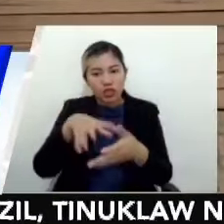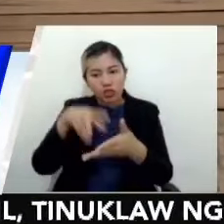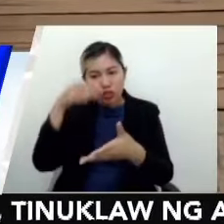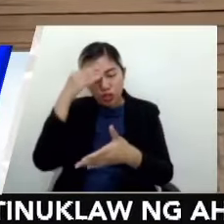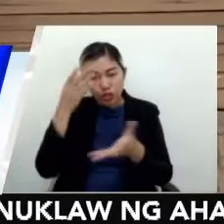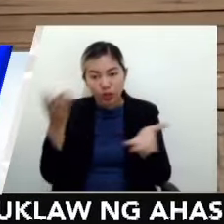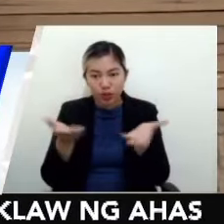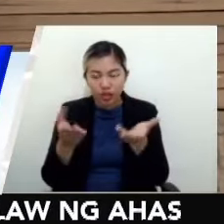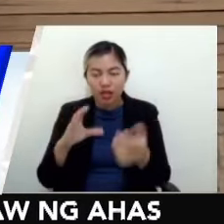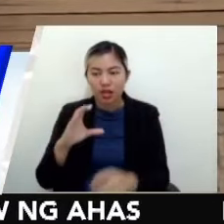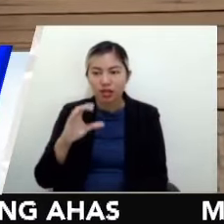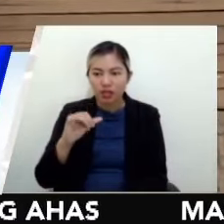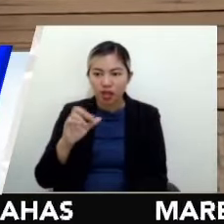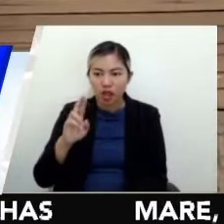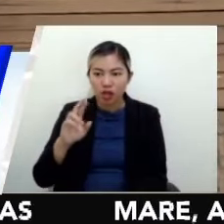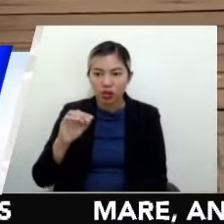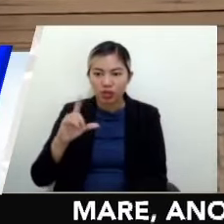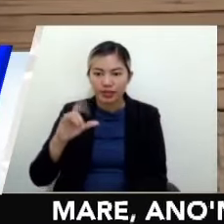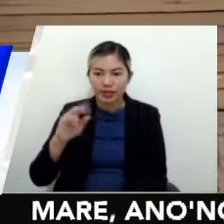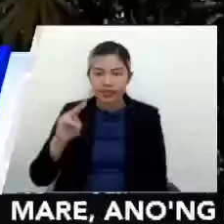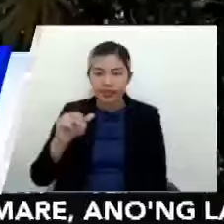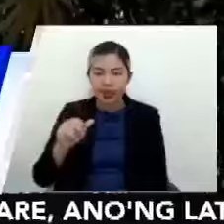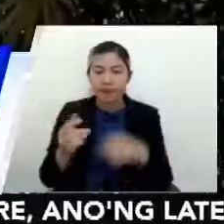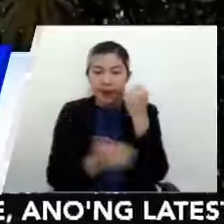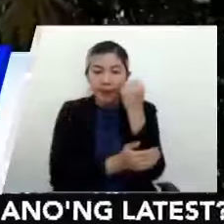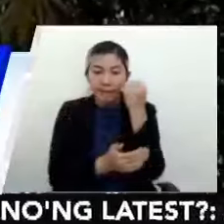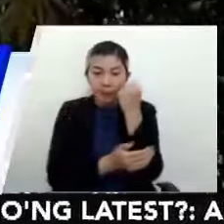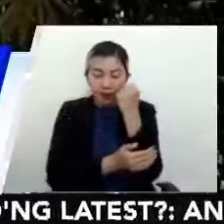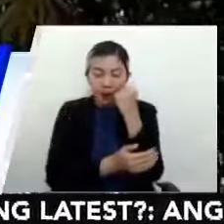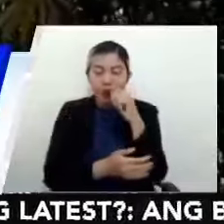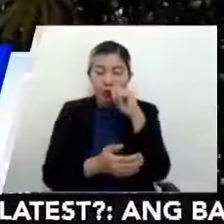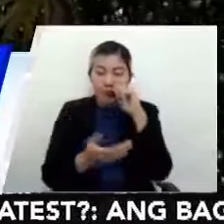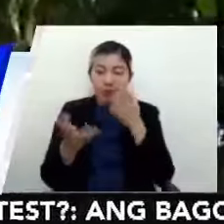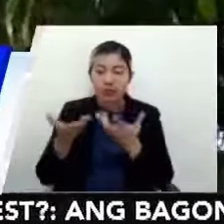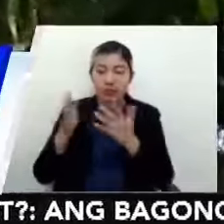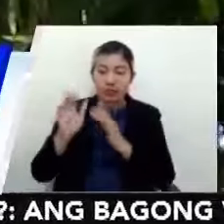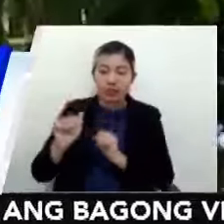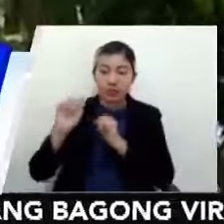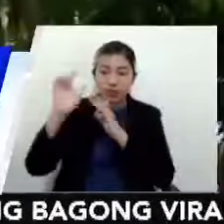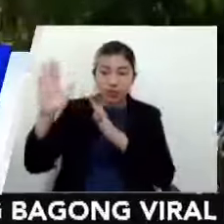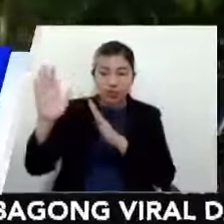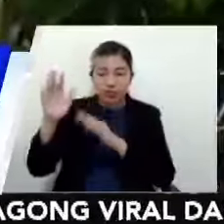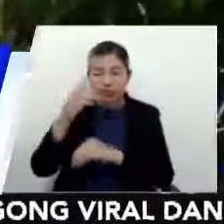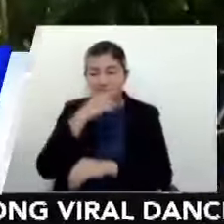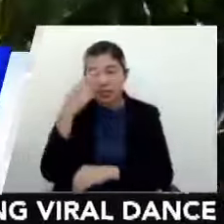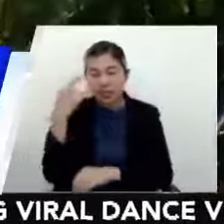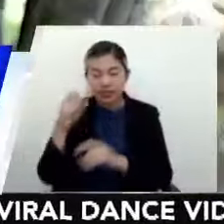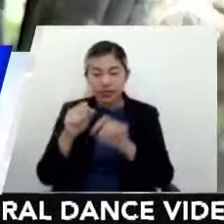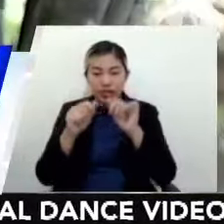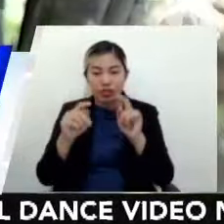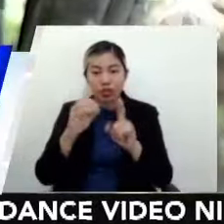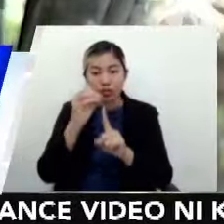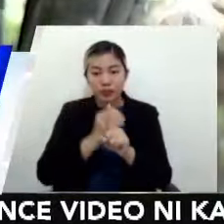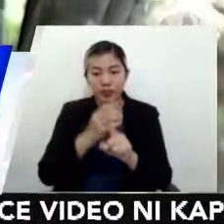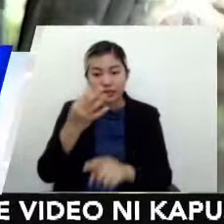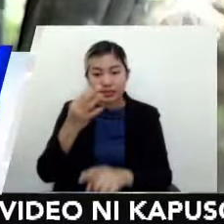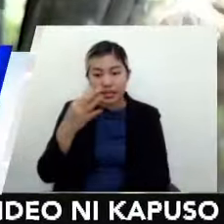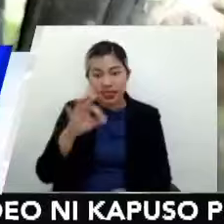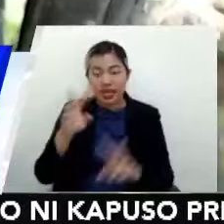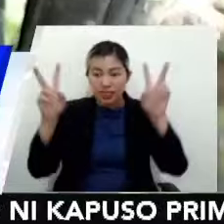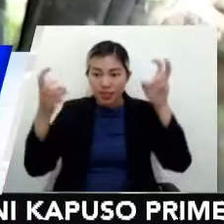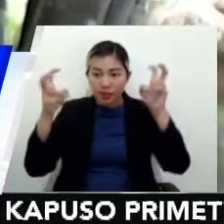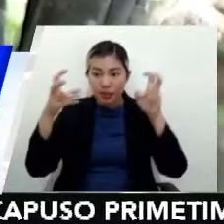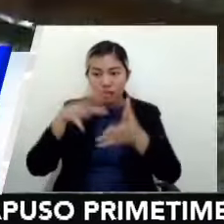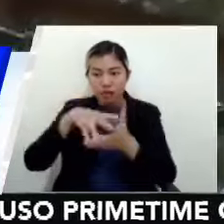Bamboo Garden Philippines sa Antipolo, Rizal ngayong Sabado, October 19. Ang tema, Learn and Earn from